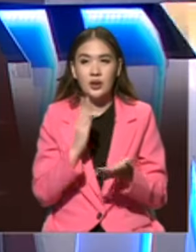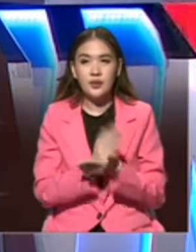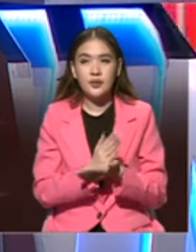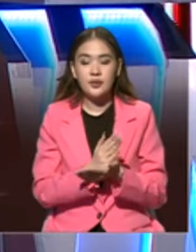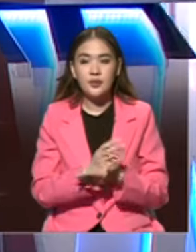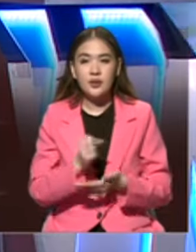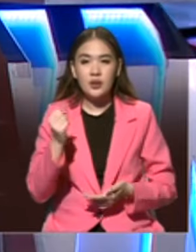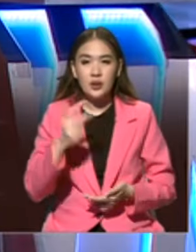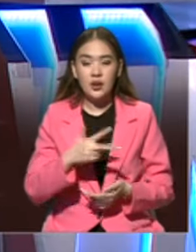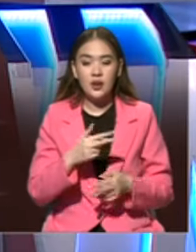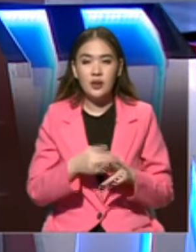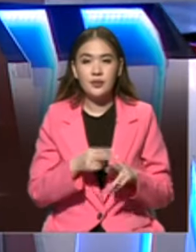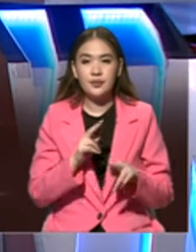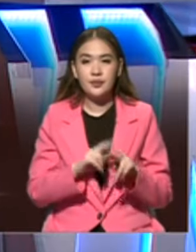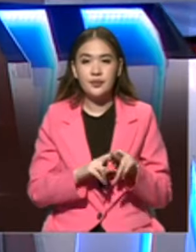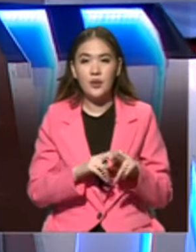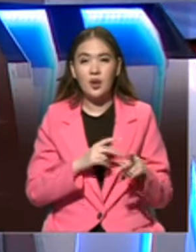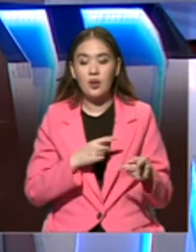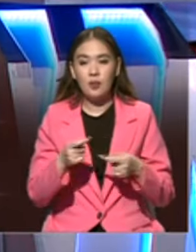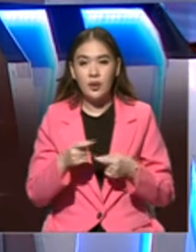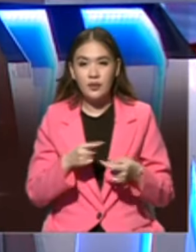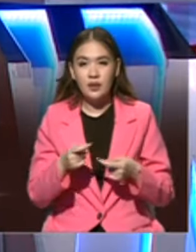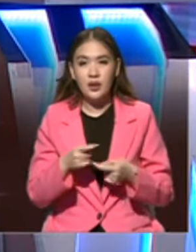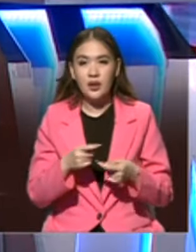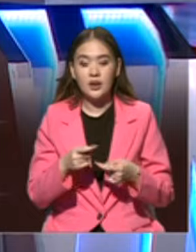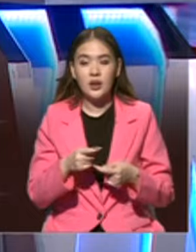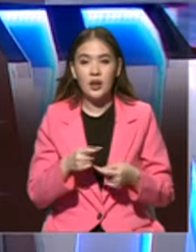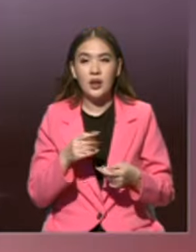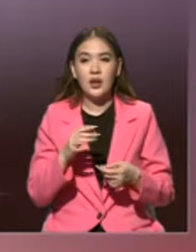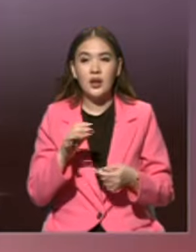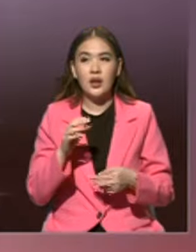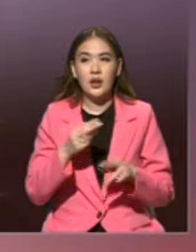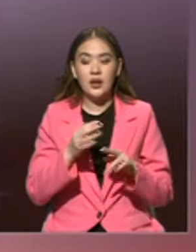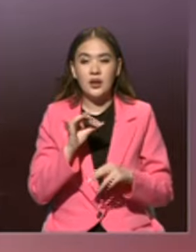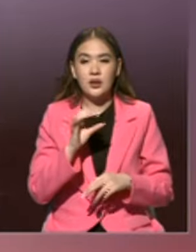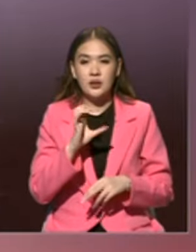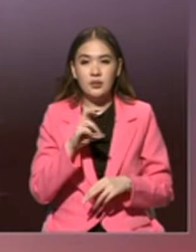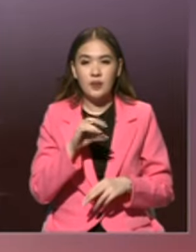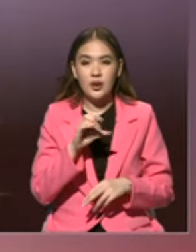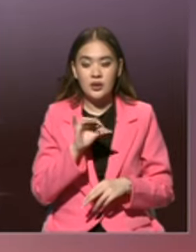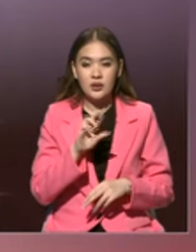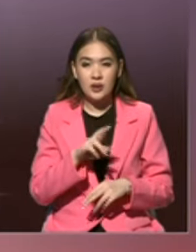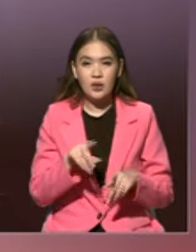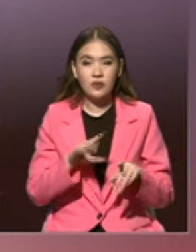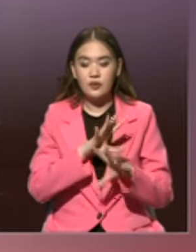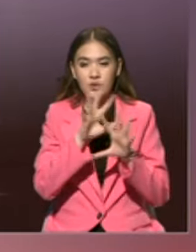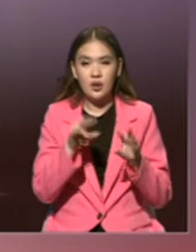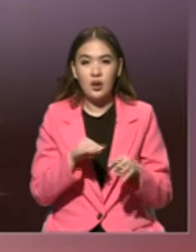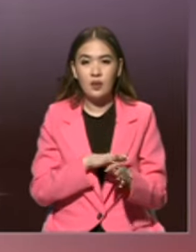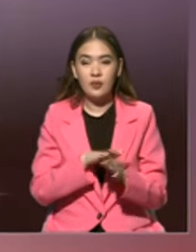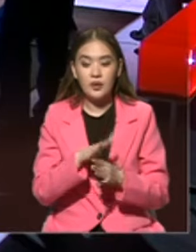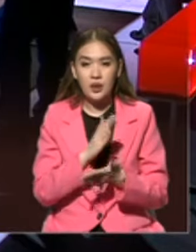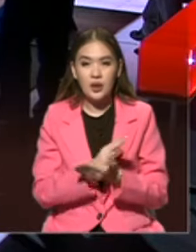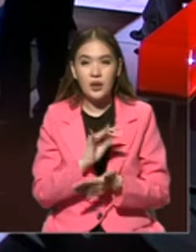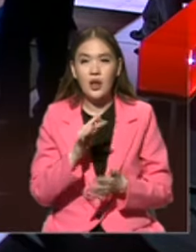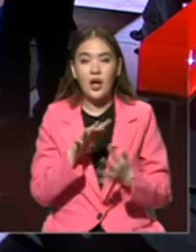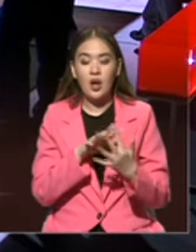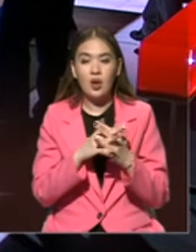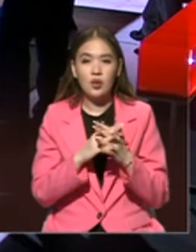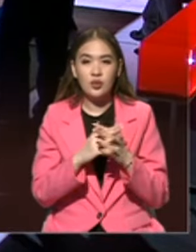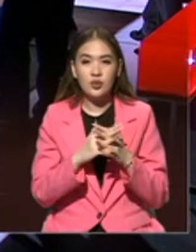станция, ветуправление, сосын ветеринарная инспекция бар. Сол түгел қамтамасыз етілген. Ауыл шаруашылық бөлімінен бар